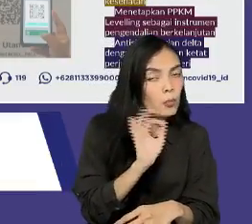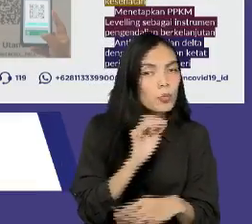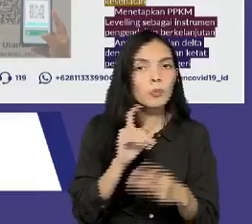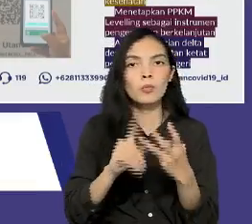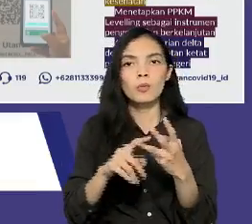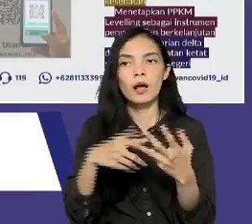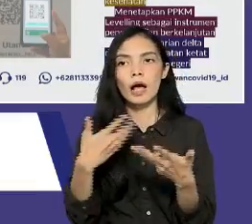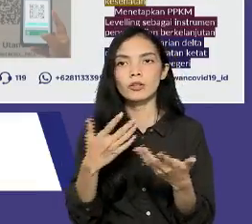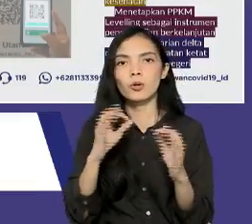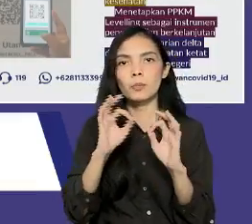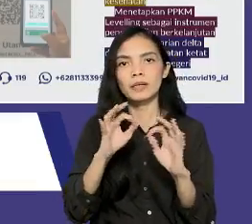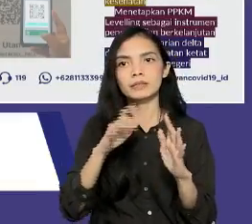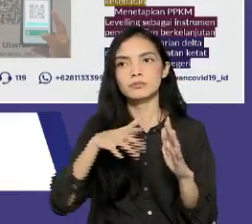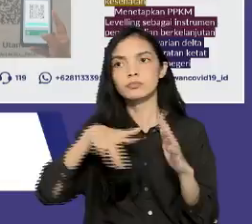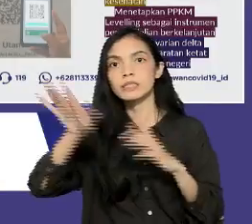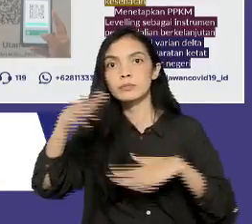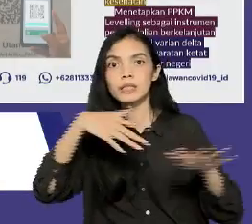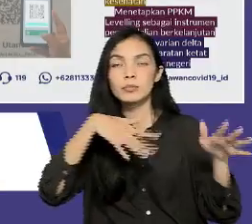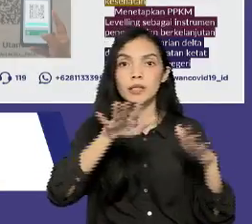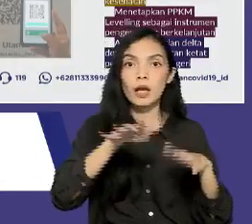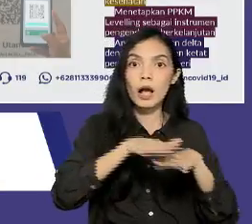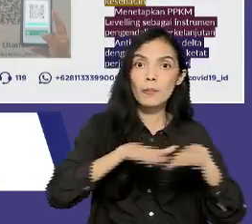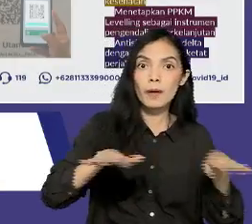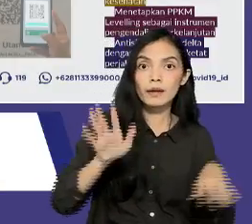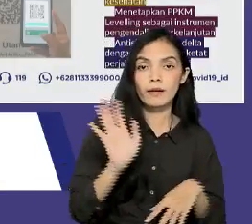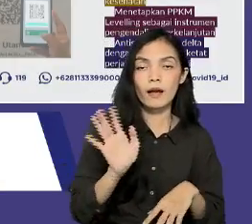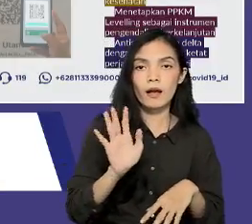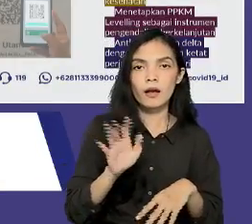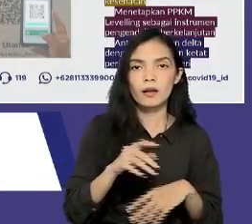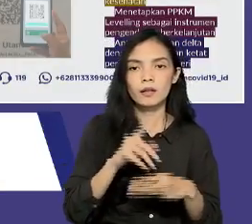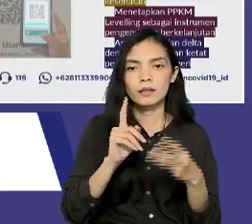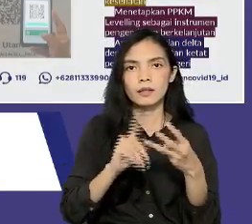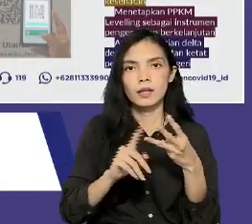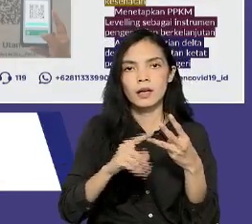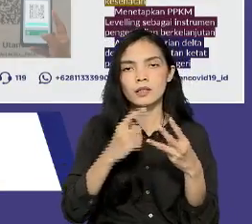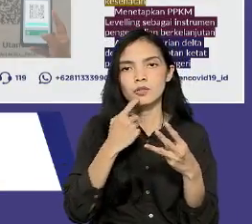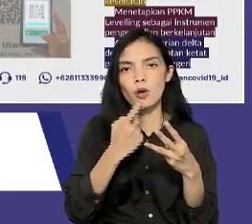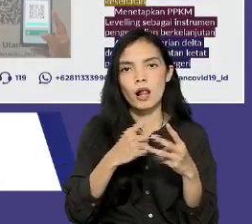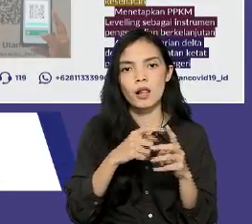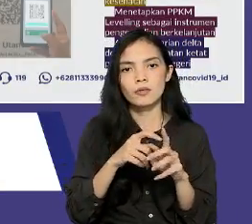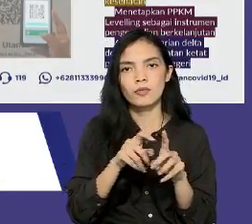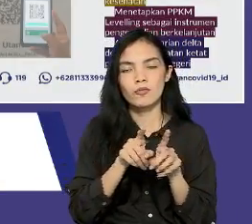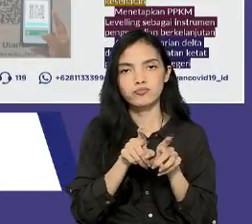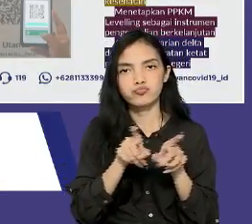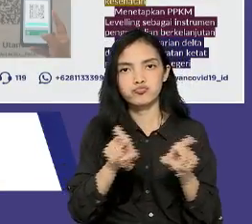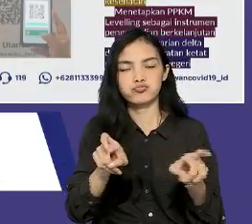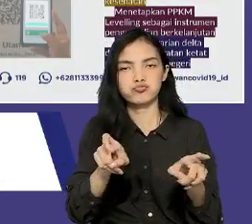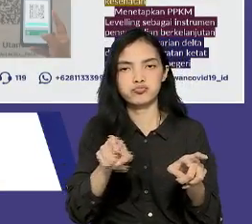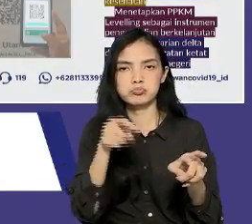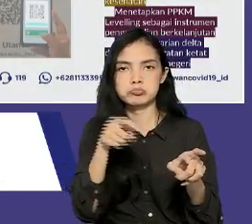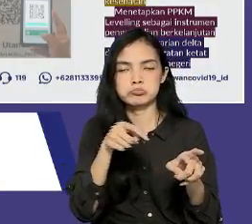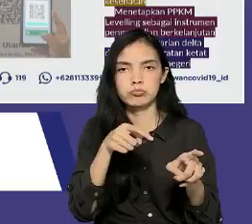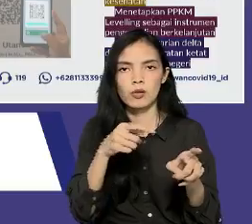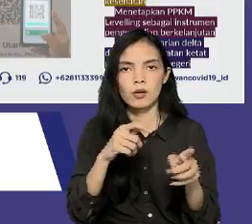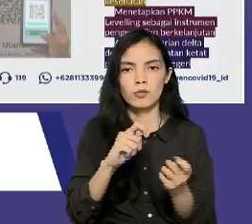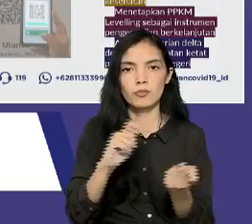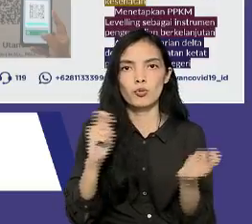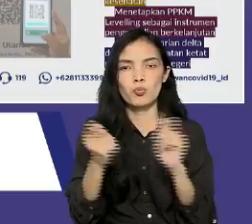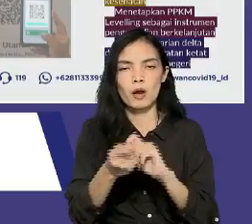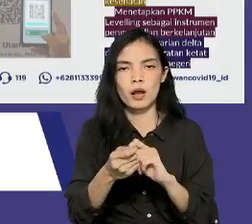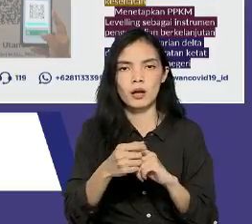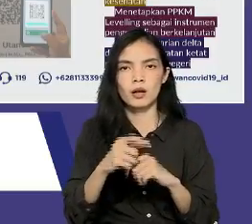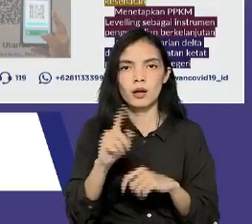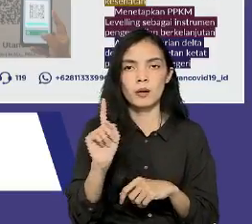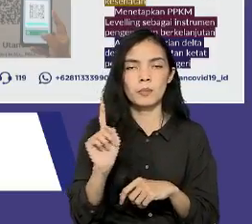arus perjalanan saat itu. Yang ketiga, terkait mutasi dan varian virus. Pertama